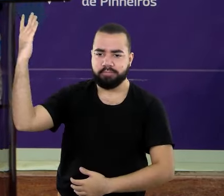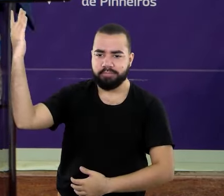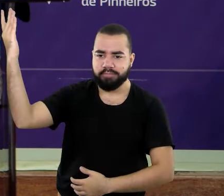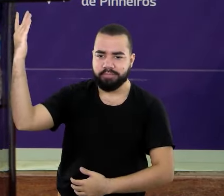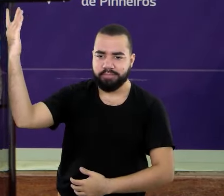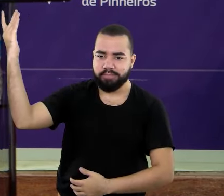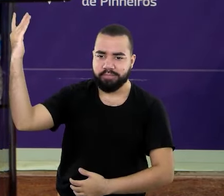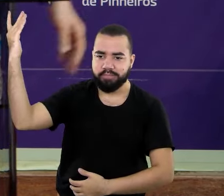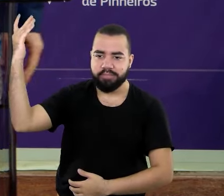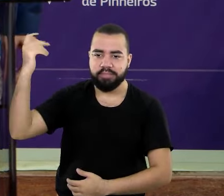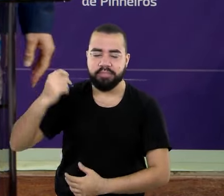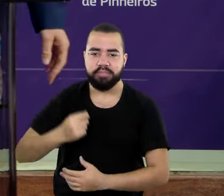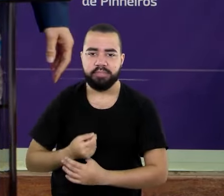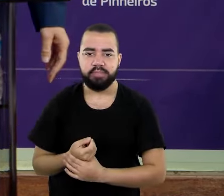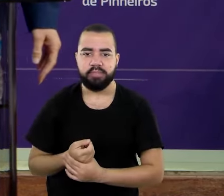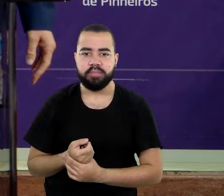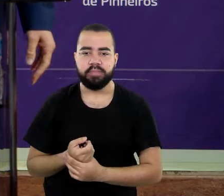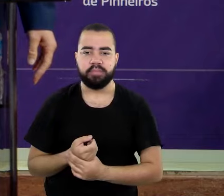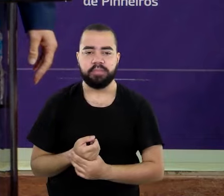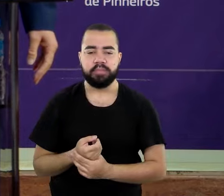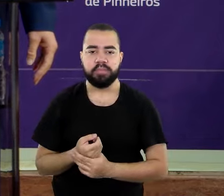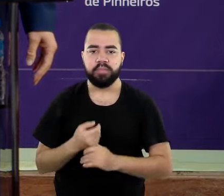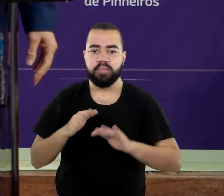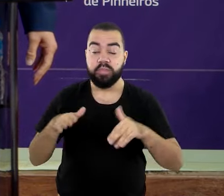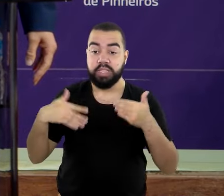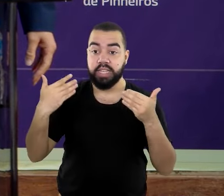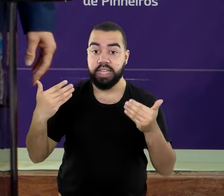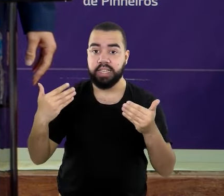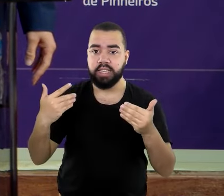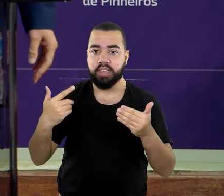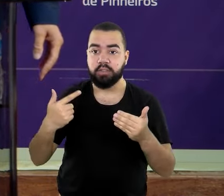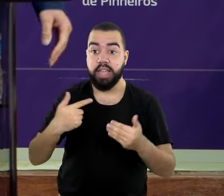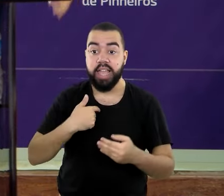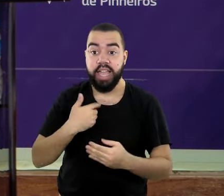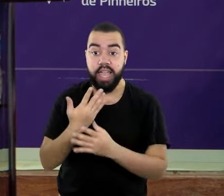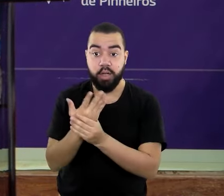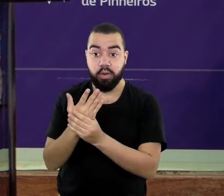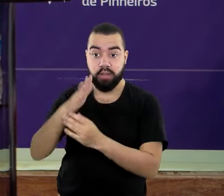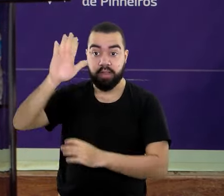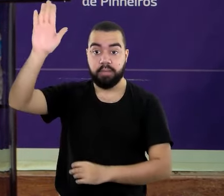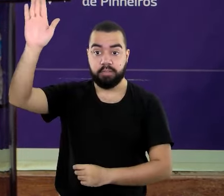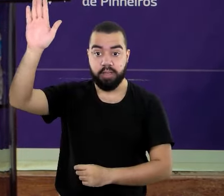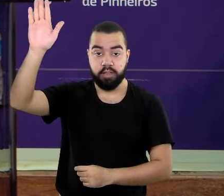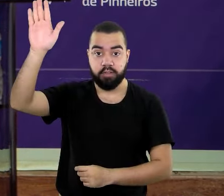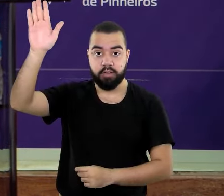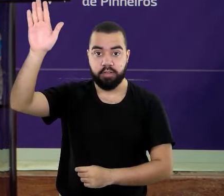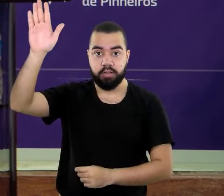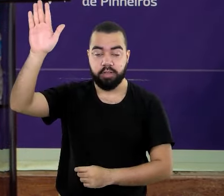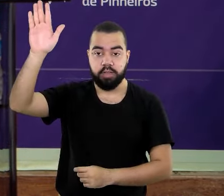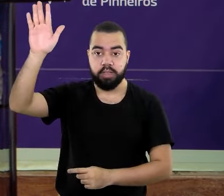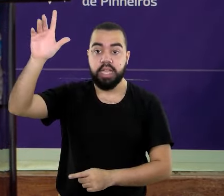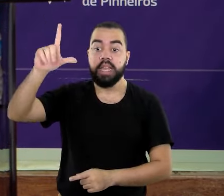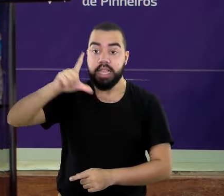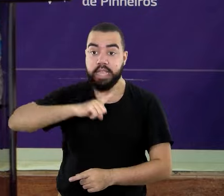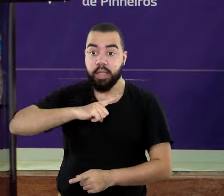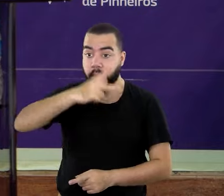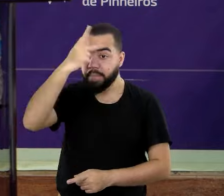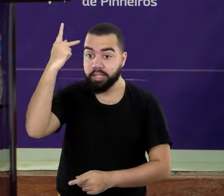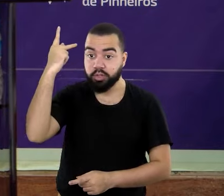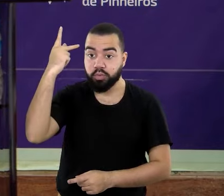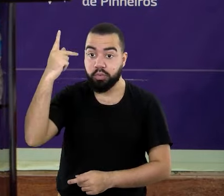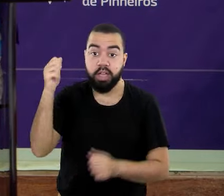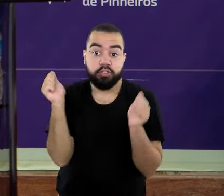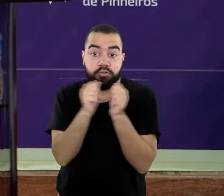누가 왼손을 들더란 거예요. E eu quando levantava a mão esquerda, essa pessoa que do meu lado também levantava a mão